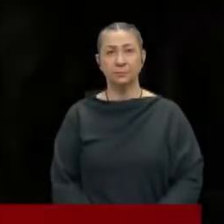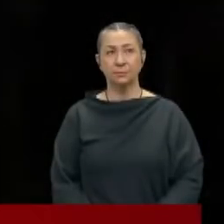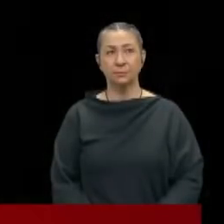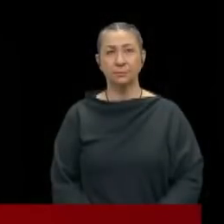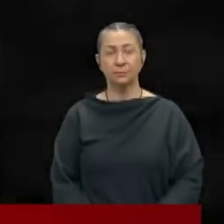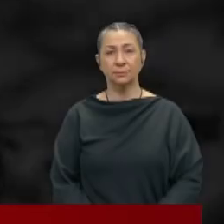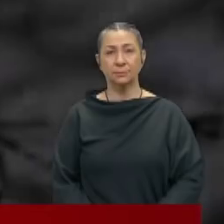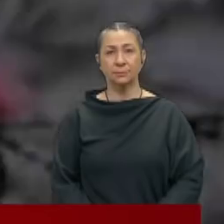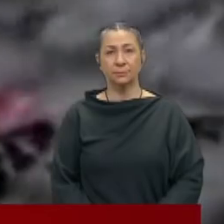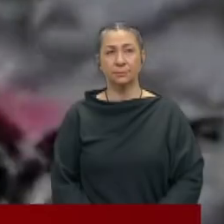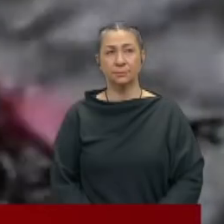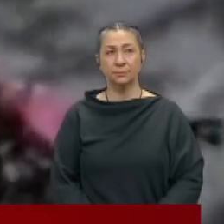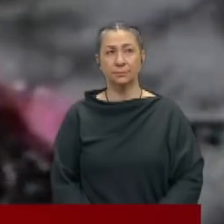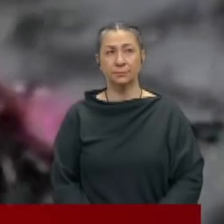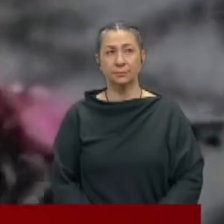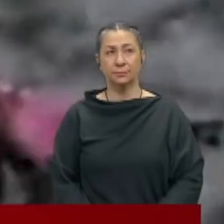incitmezken